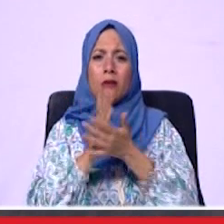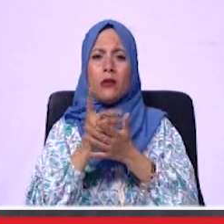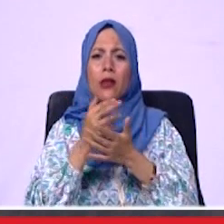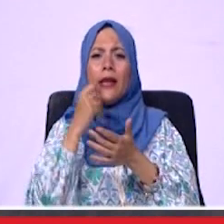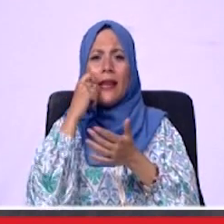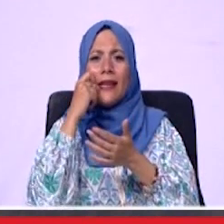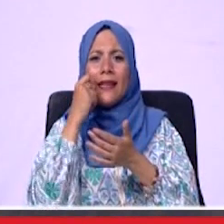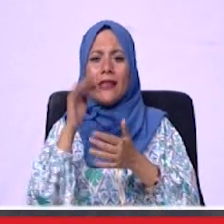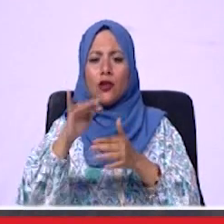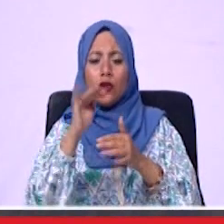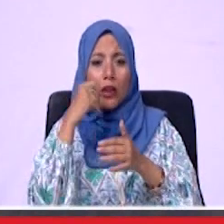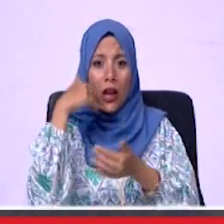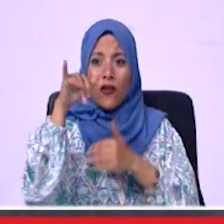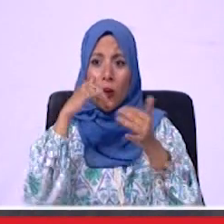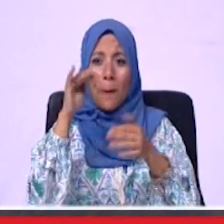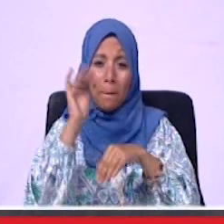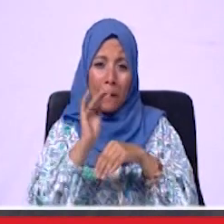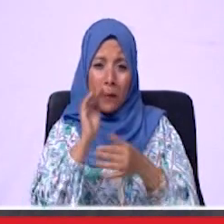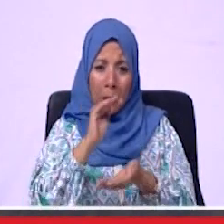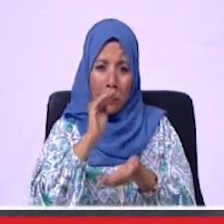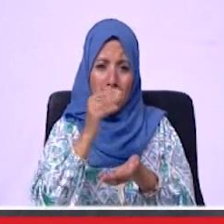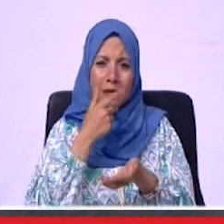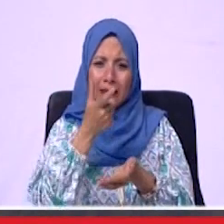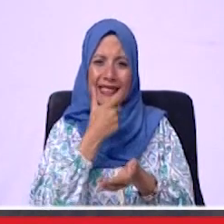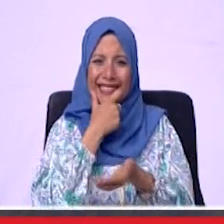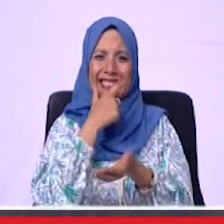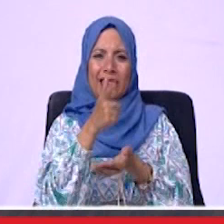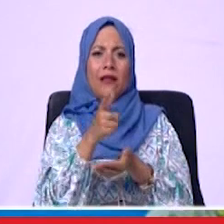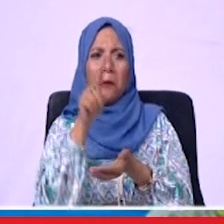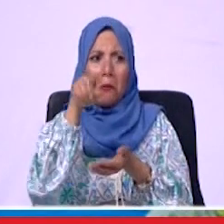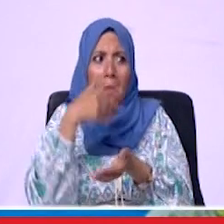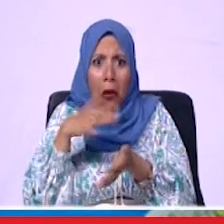نزل العلبة تخاف الصغيرة وتبص تلاقي الناس تبص له بصات، يعني